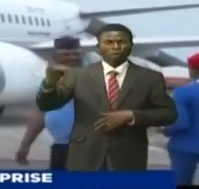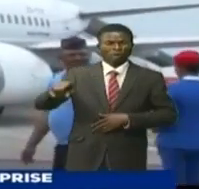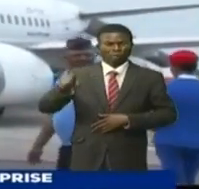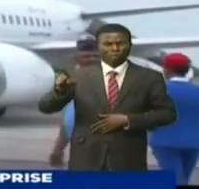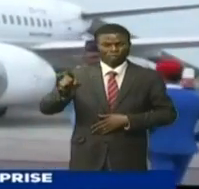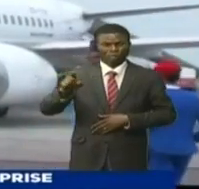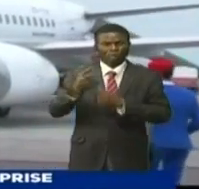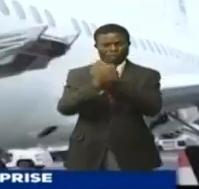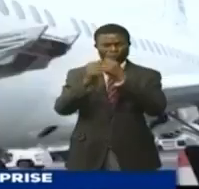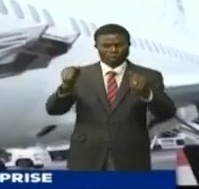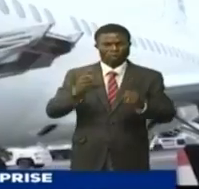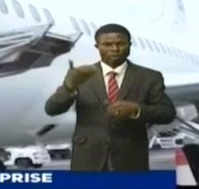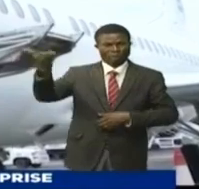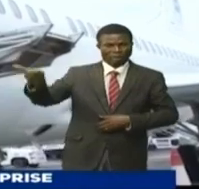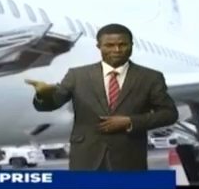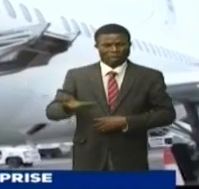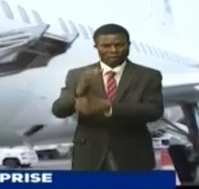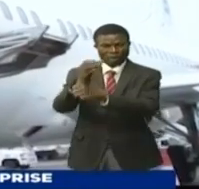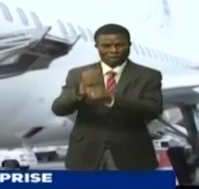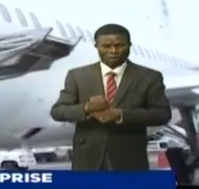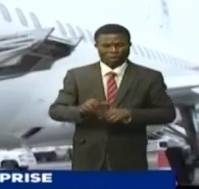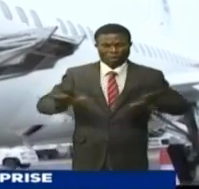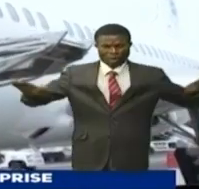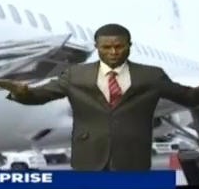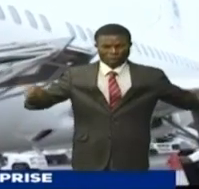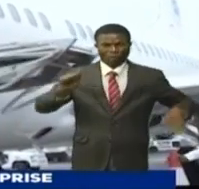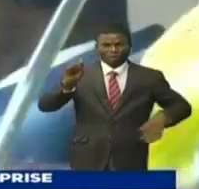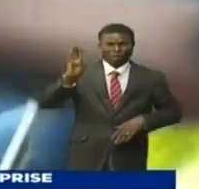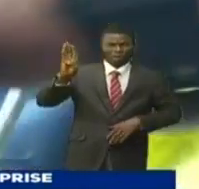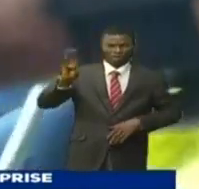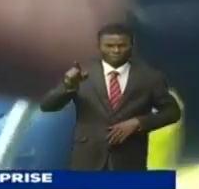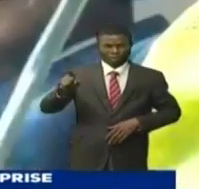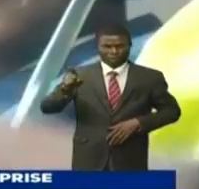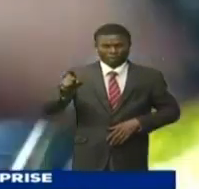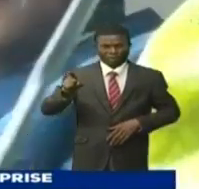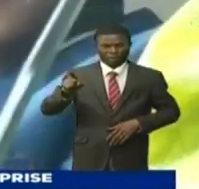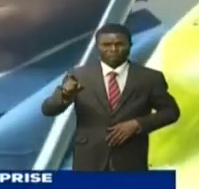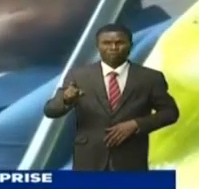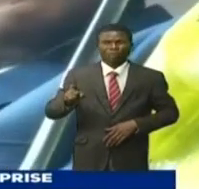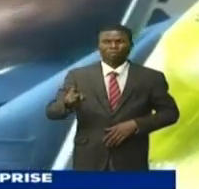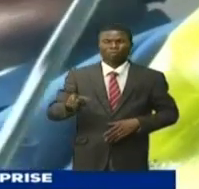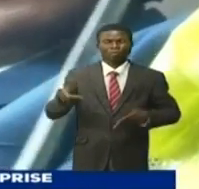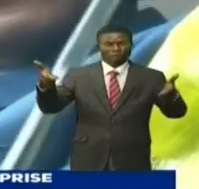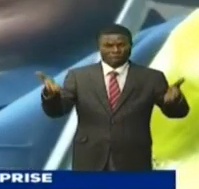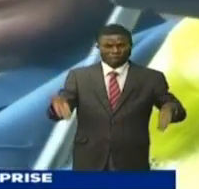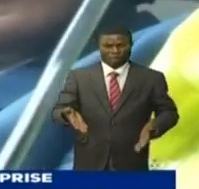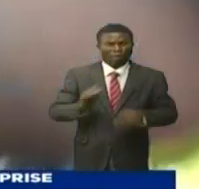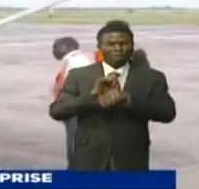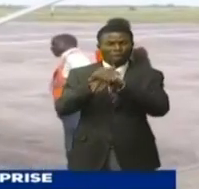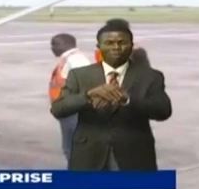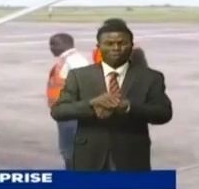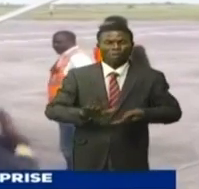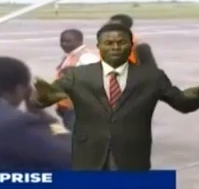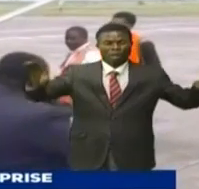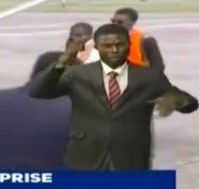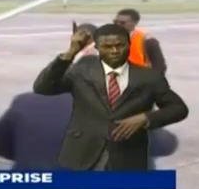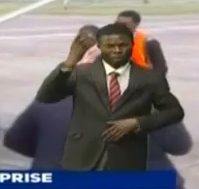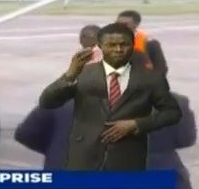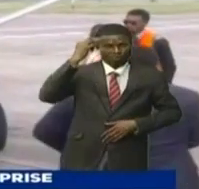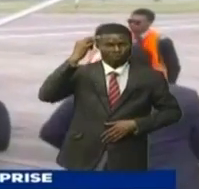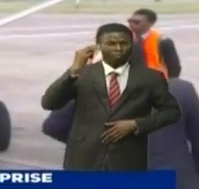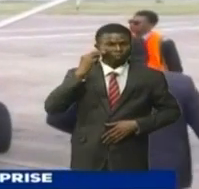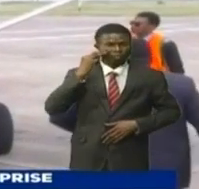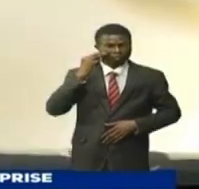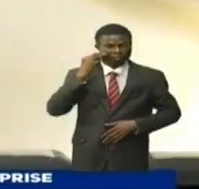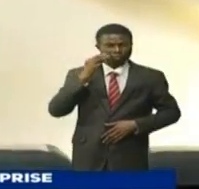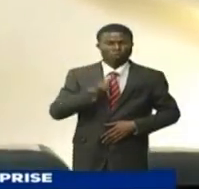au Kenze a reçu les avions de la société ABR lines et a assisté à son vol inaugural le ministre a également